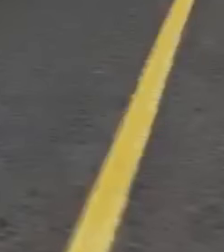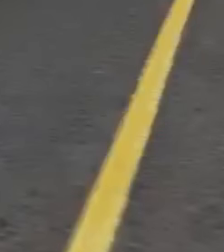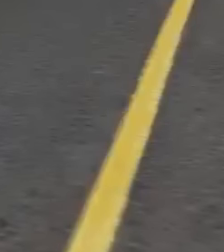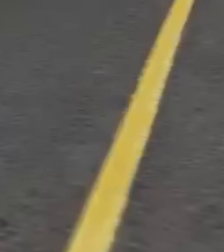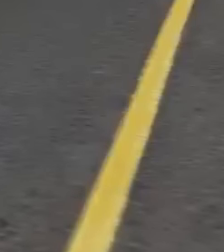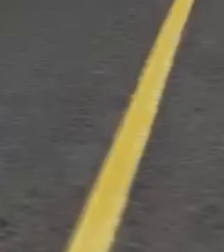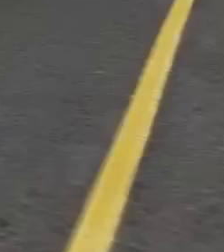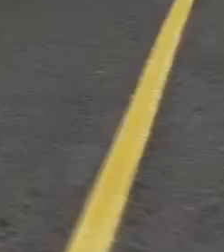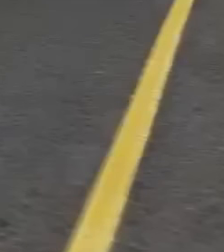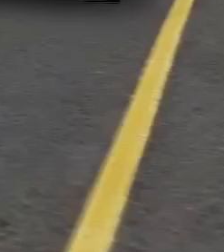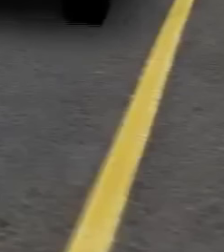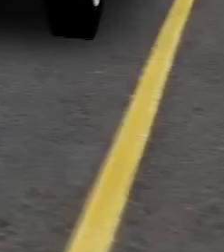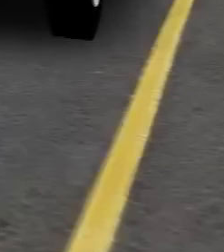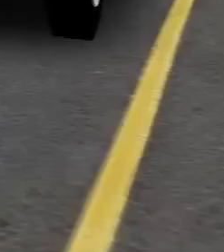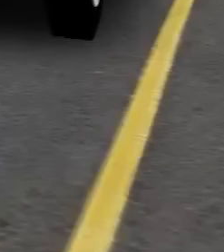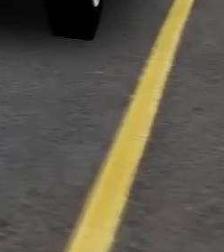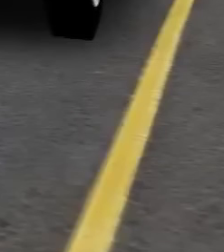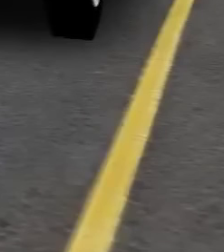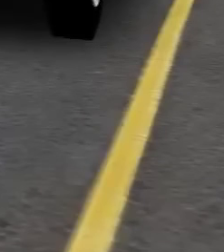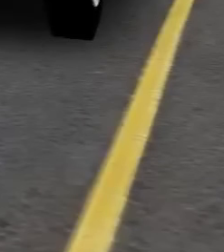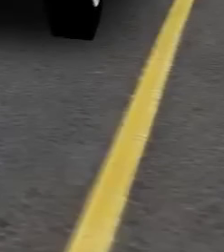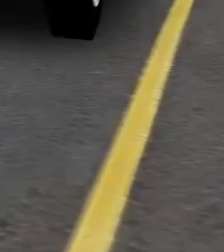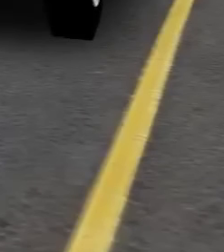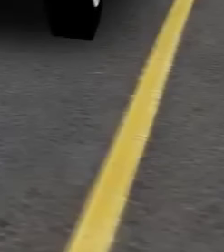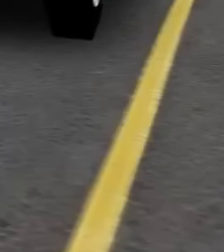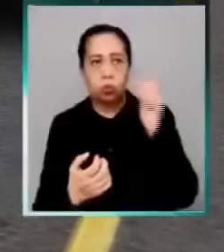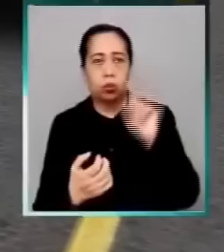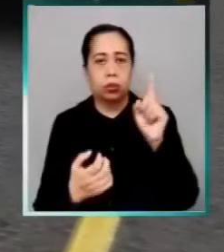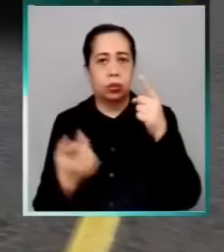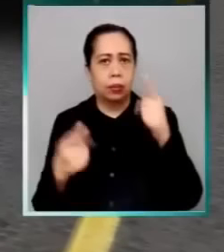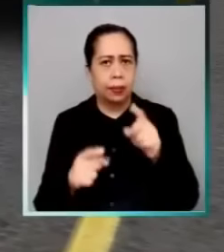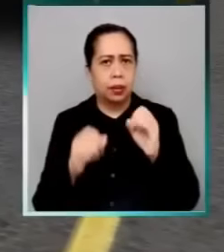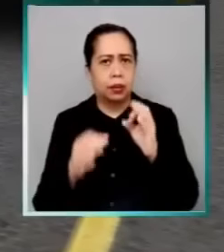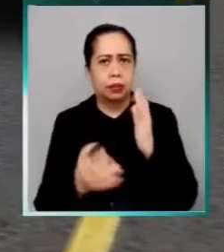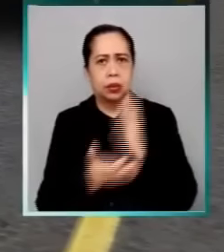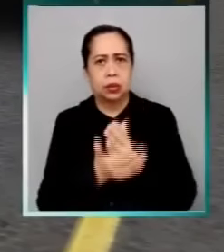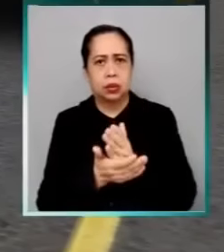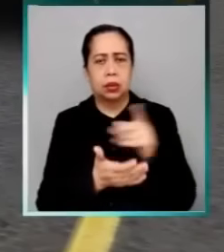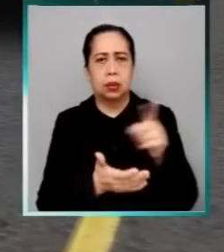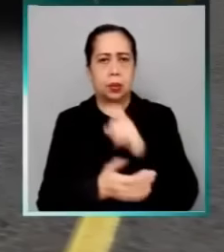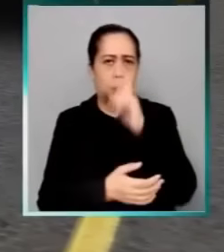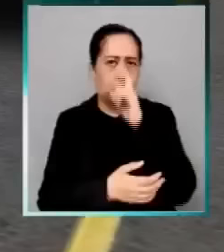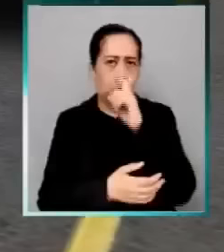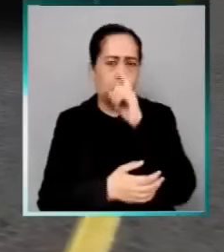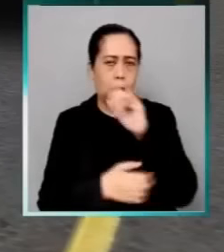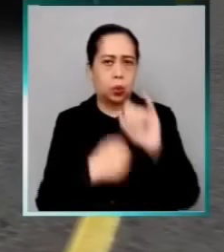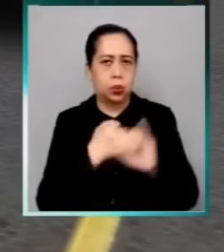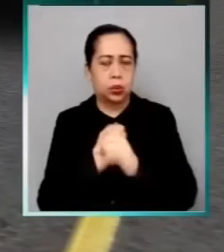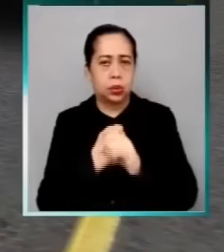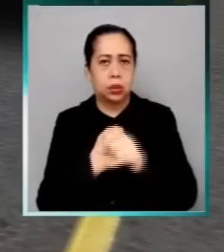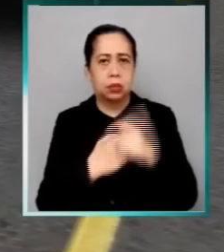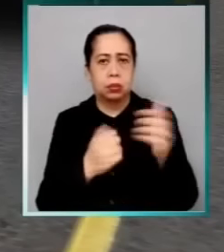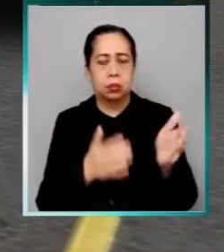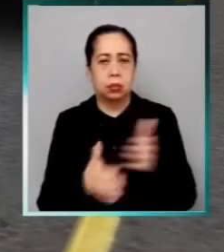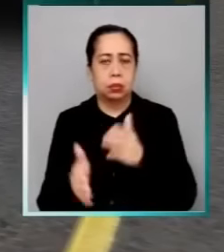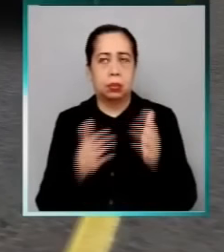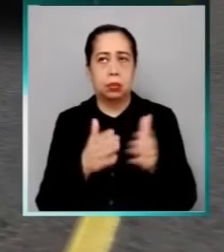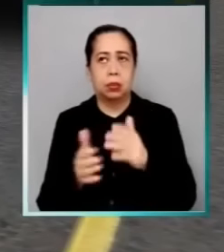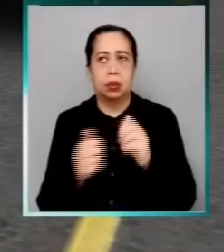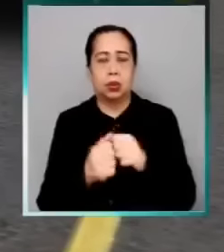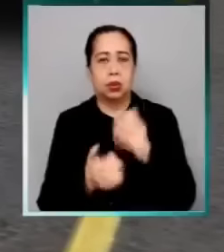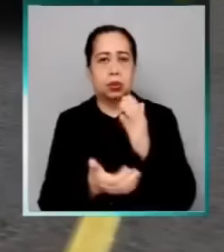Para raw magkaalaman na kung anong mangyayari pag tumigil sa biyahe ang mga lumang jeepney, plano ng ilang transport groups na magtigil